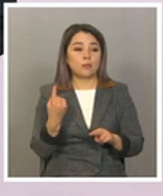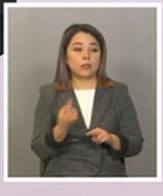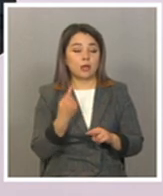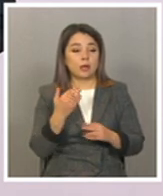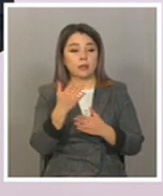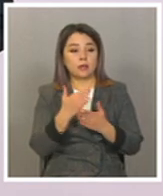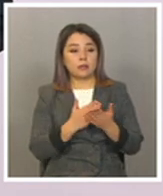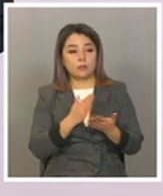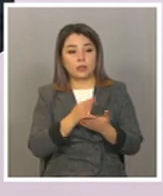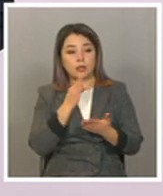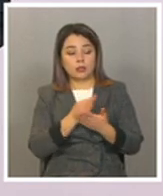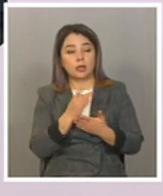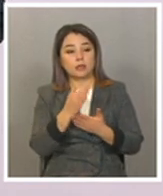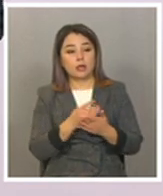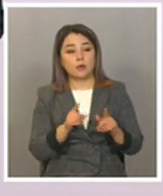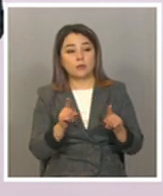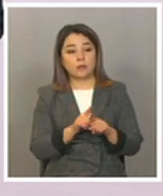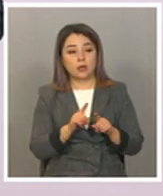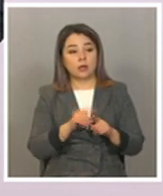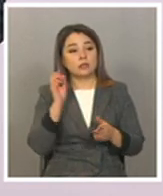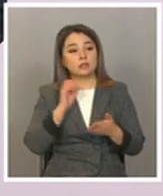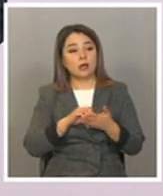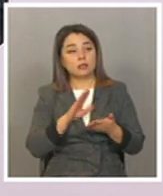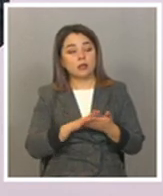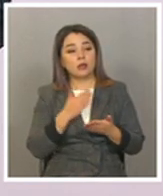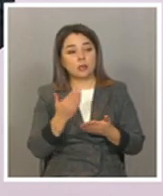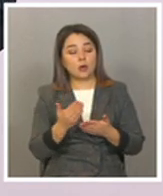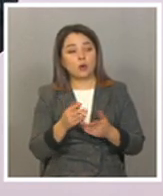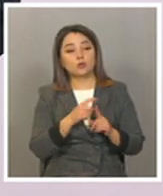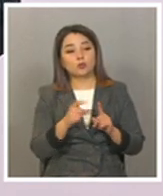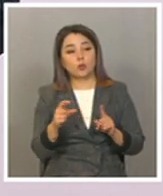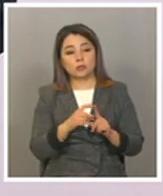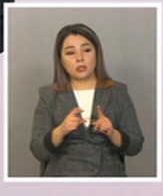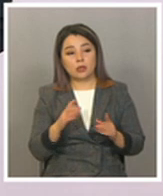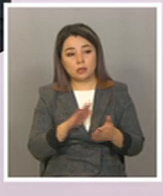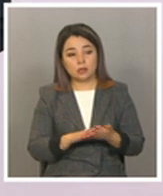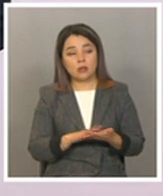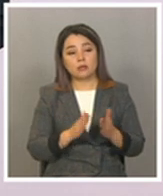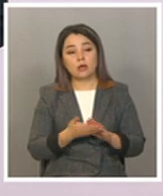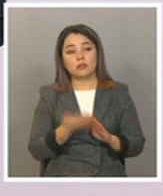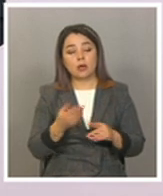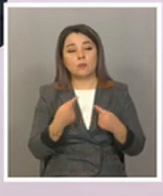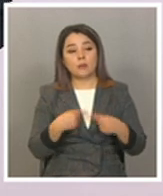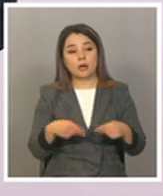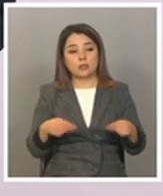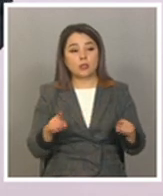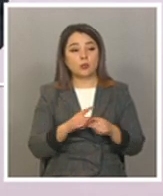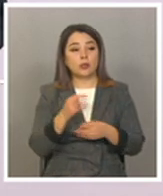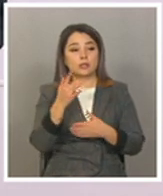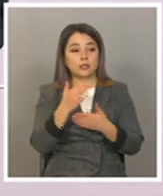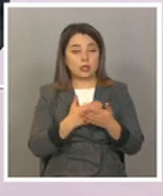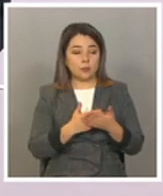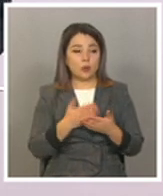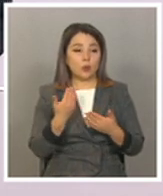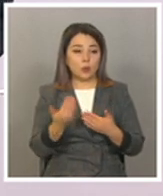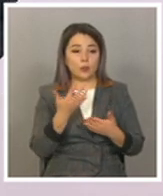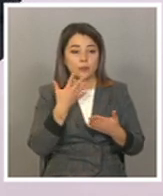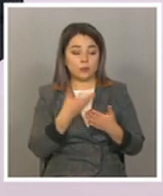тізімдер. Тізімдер сандардың, жолдардың, басқа тізімдердің немесе